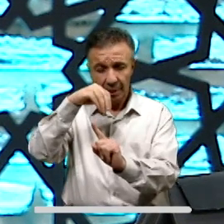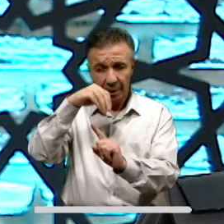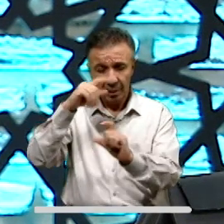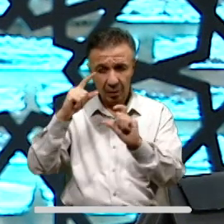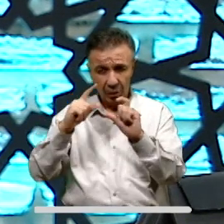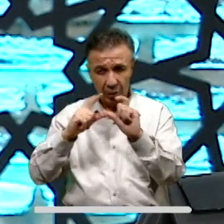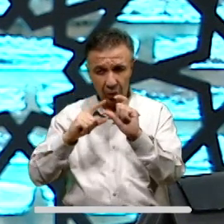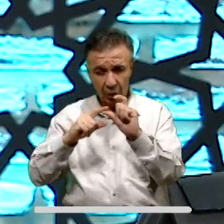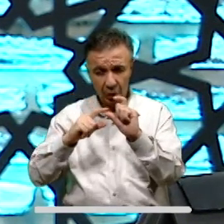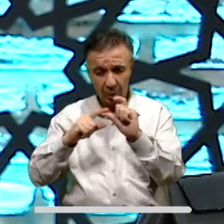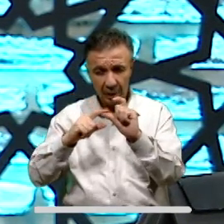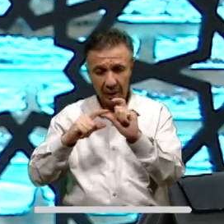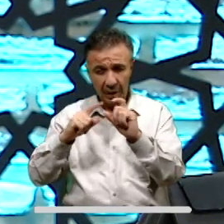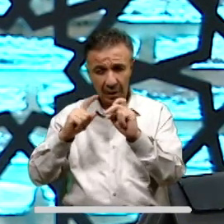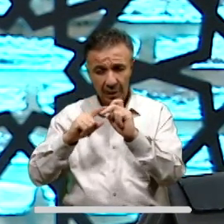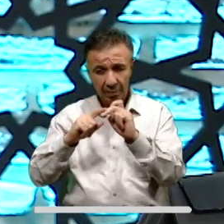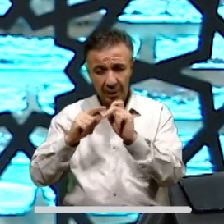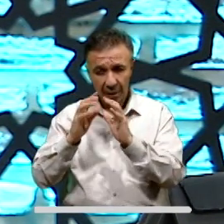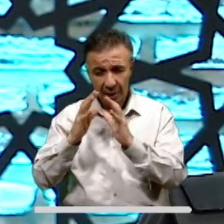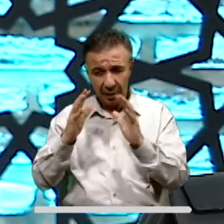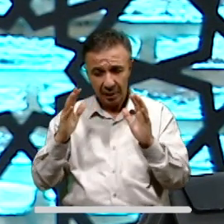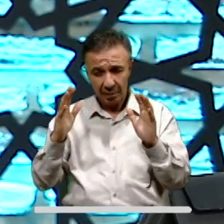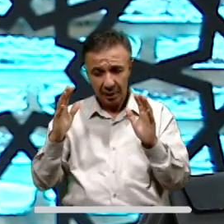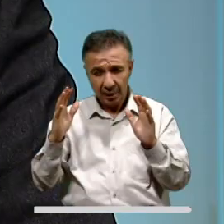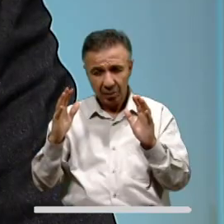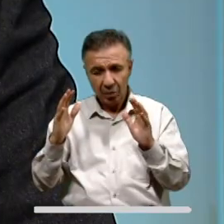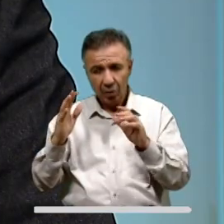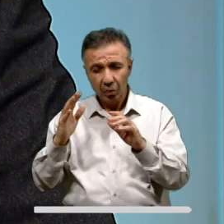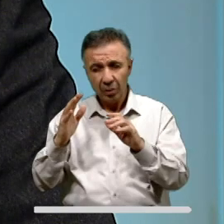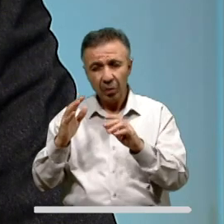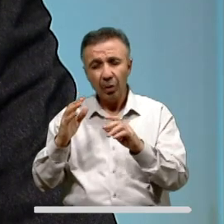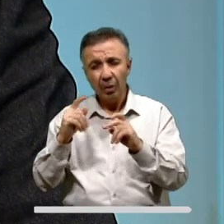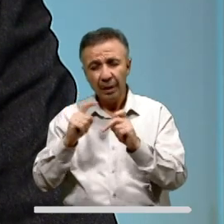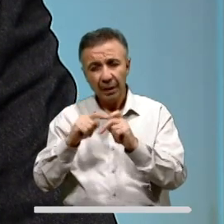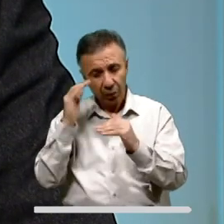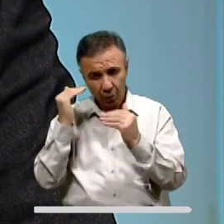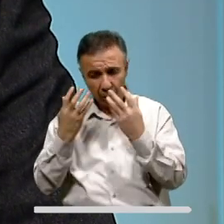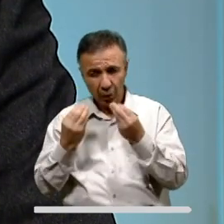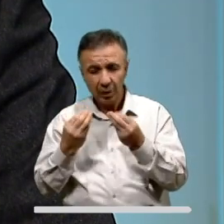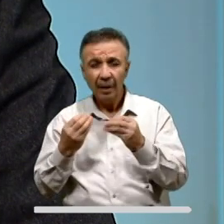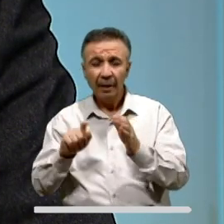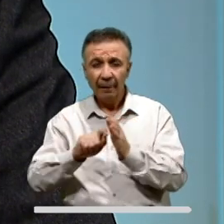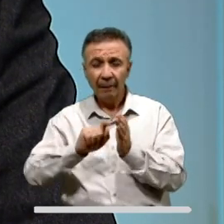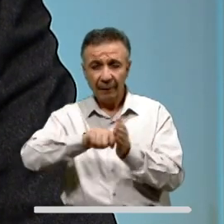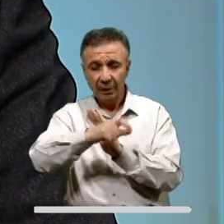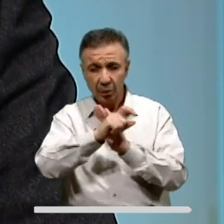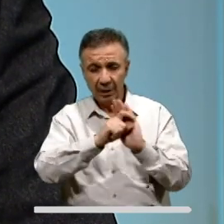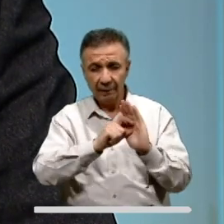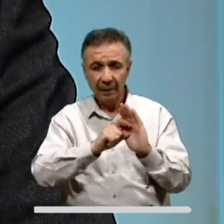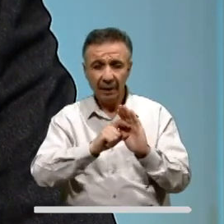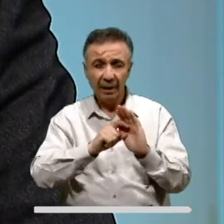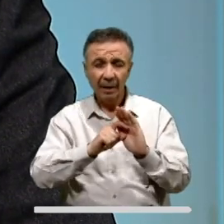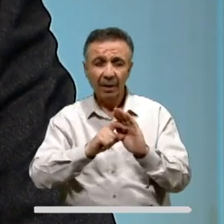Rabbiyel Azim diyecek kadar durursak o rekatı kılmış sayılıyoruz ya hocam. Ama Fatiha ve Sübhaneke'yi ve Zamm-ı Sure'yi